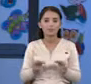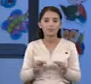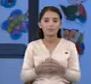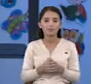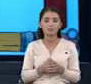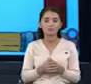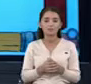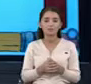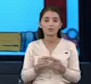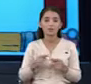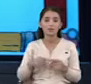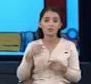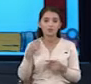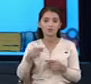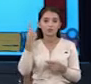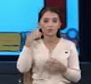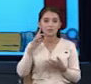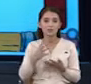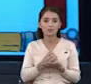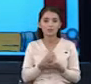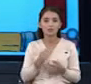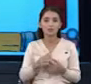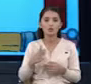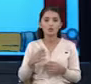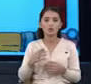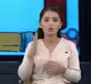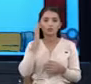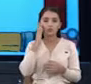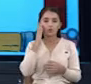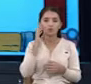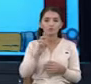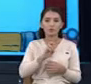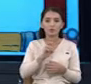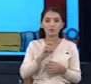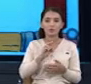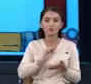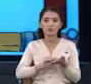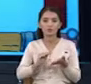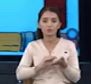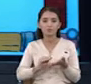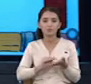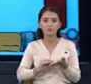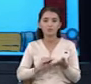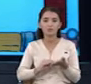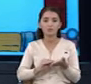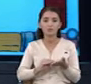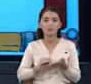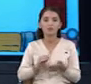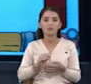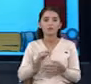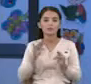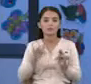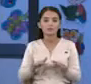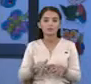Правильно. Следующая загадка. По черному белым пишут то и